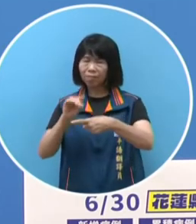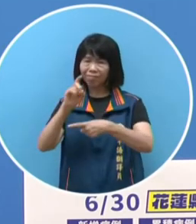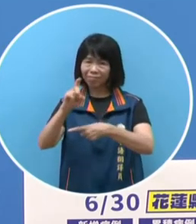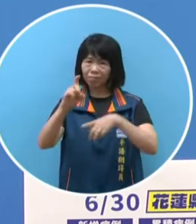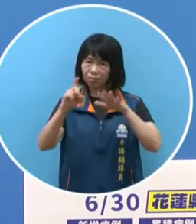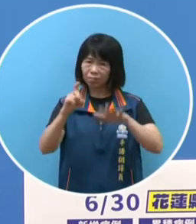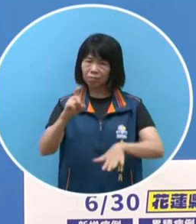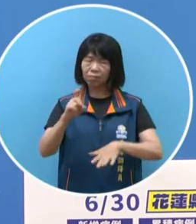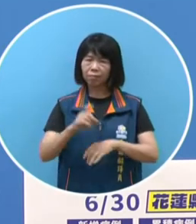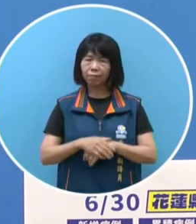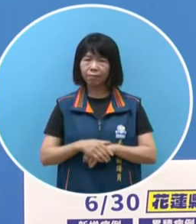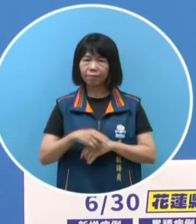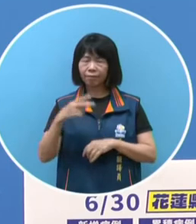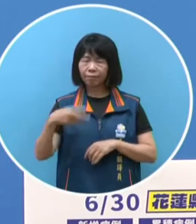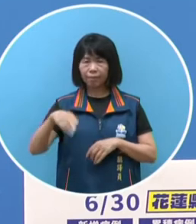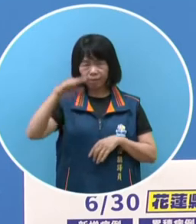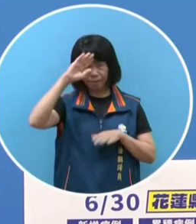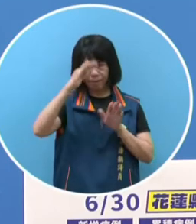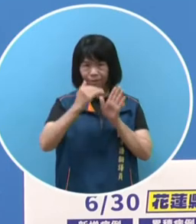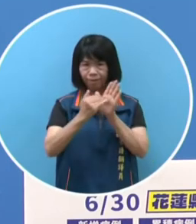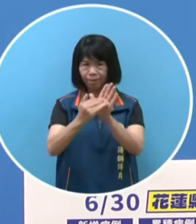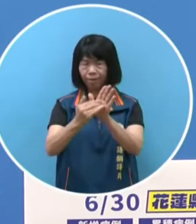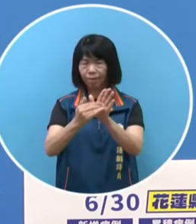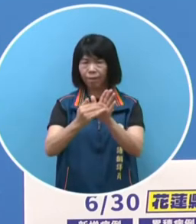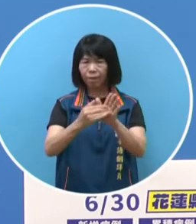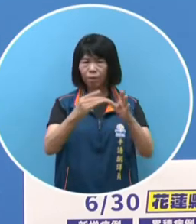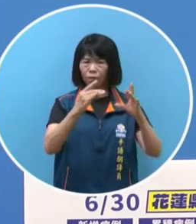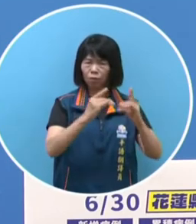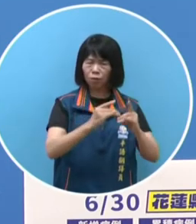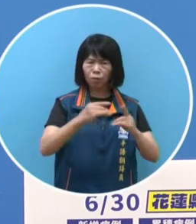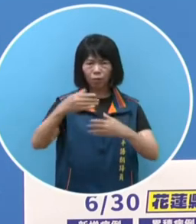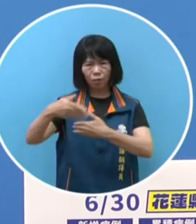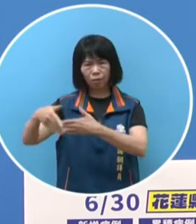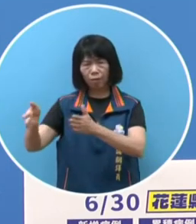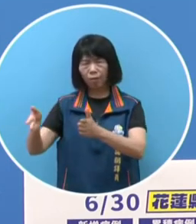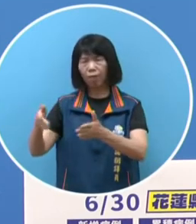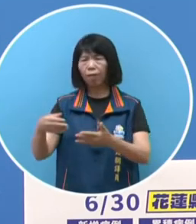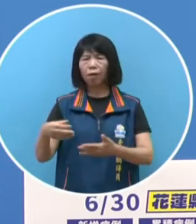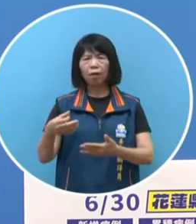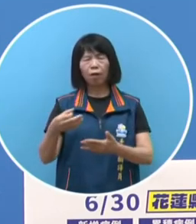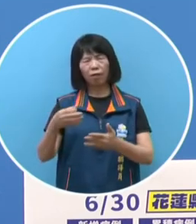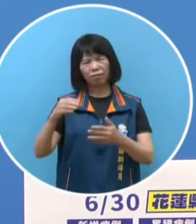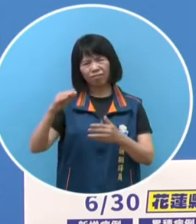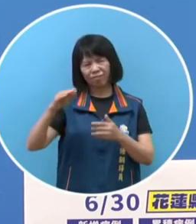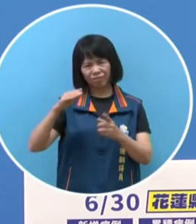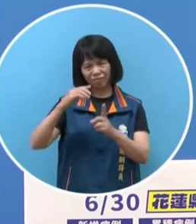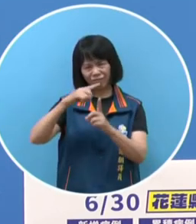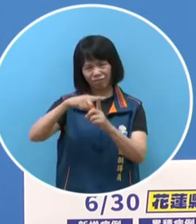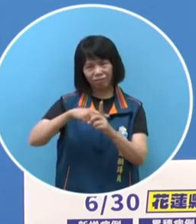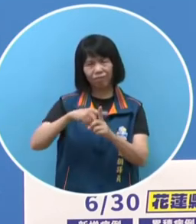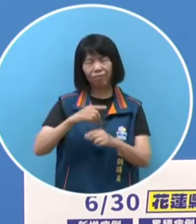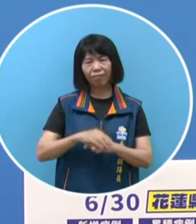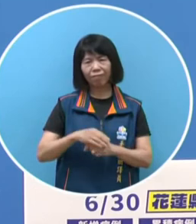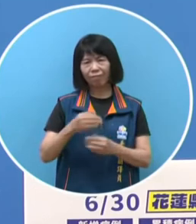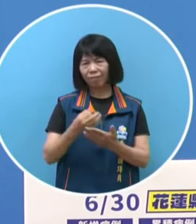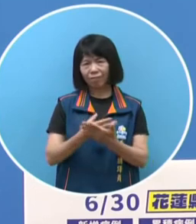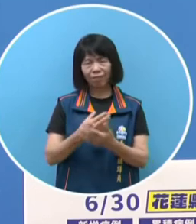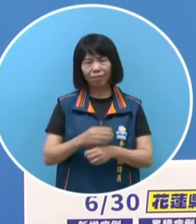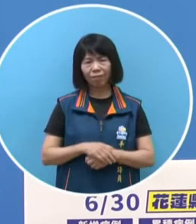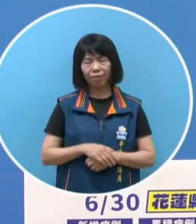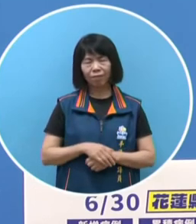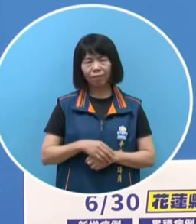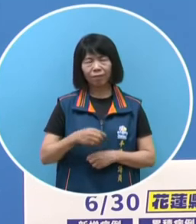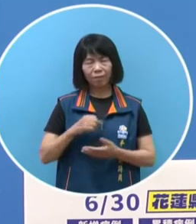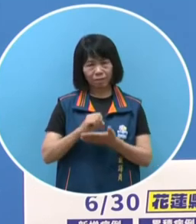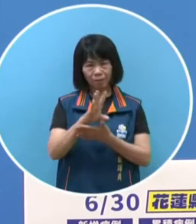而且我们整个防御能量是很低的。所以在这里，正卫还是跟大家报